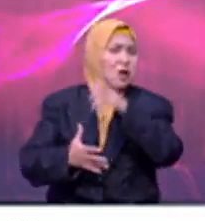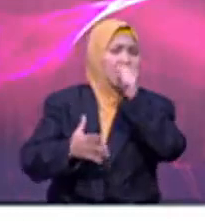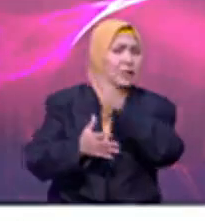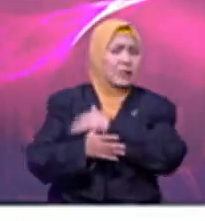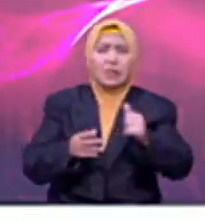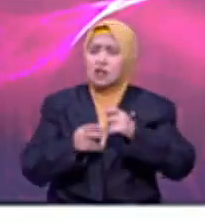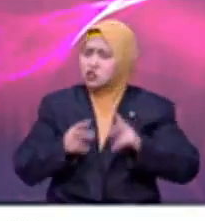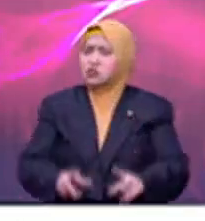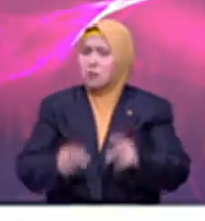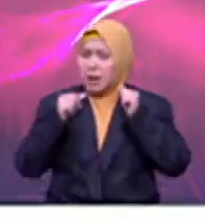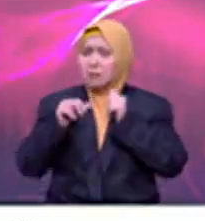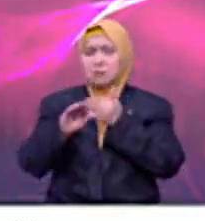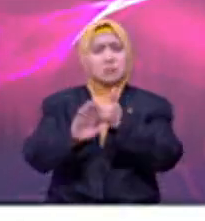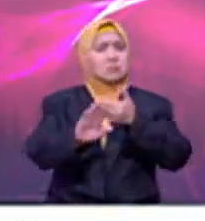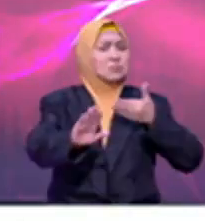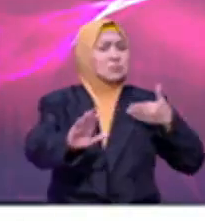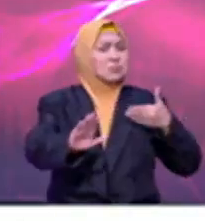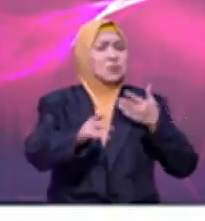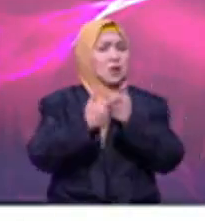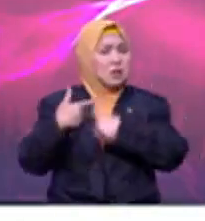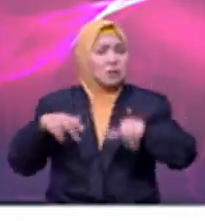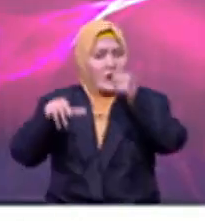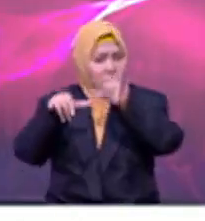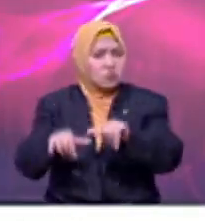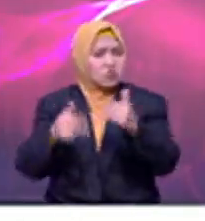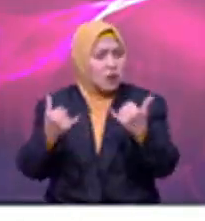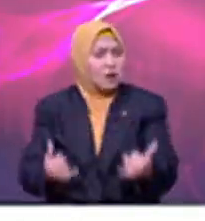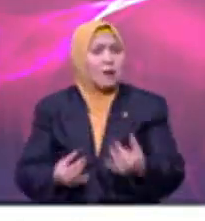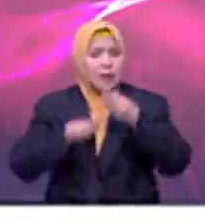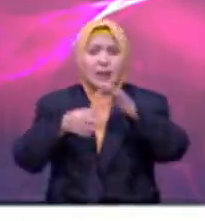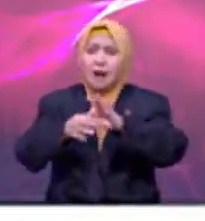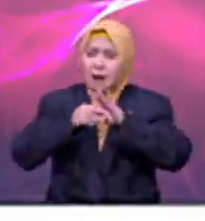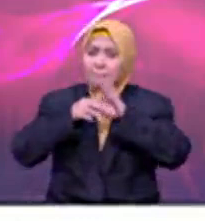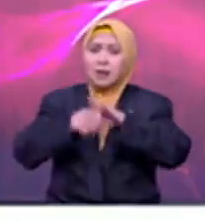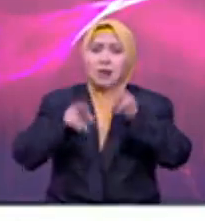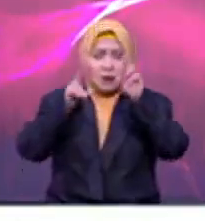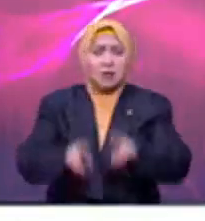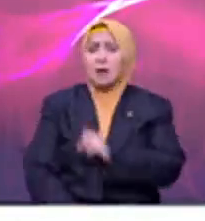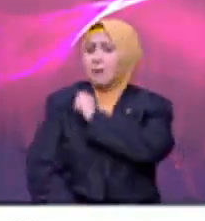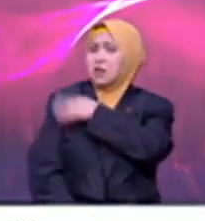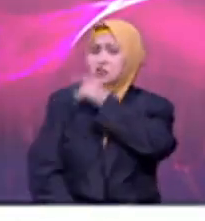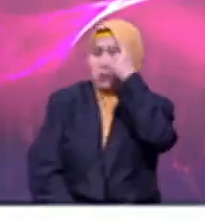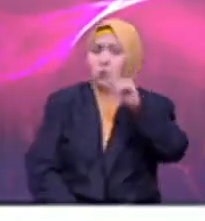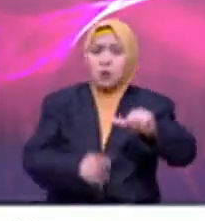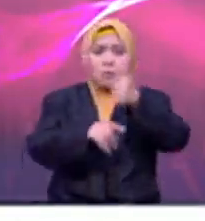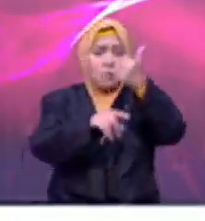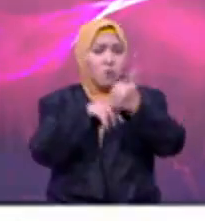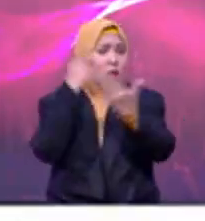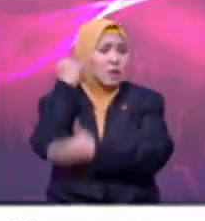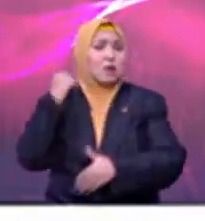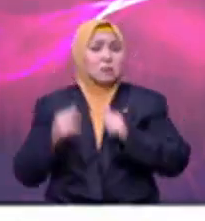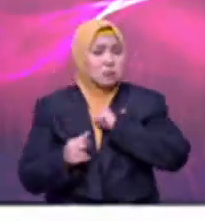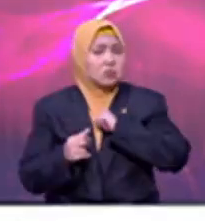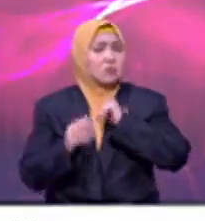serta-merta berundur dari wilayah Palestin yang diduduki serta memberikan hak kepada rakyat Palestin untuk menubuhkan negara sendiri